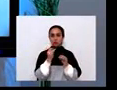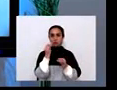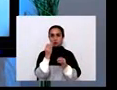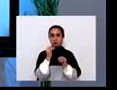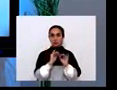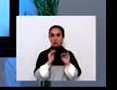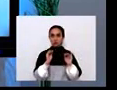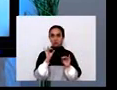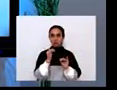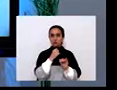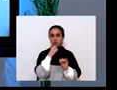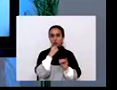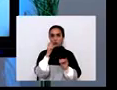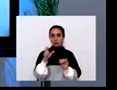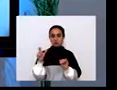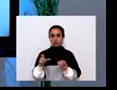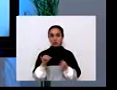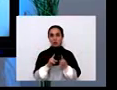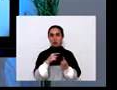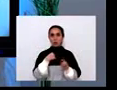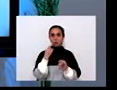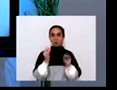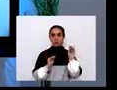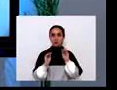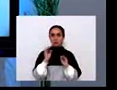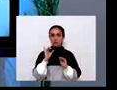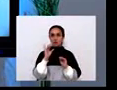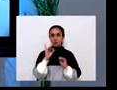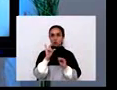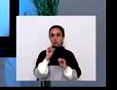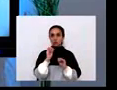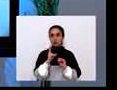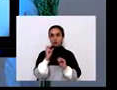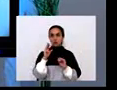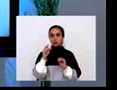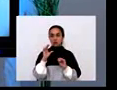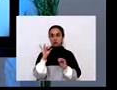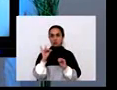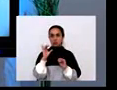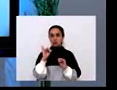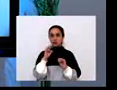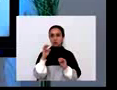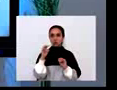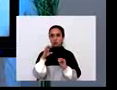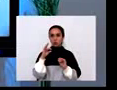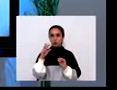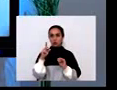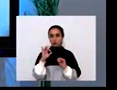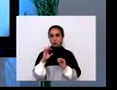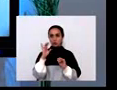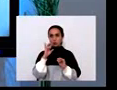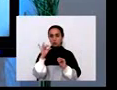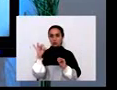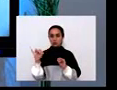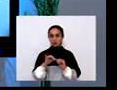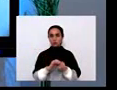и дети, и взрослые. А мы поставим союзы как так и, или не только, но и.